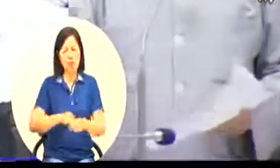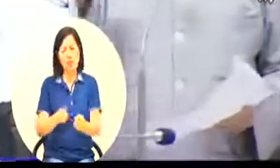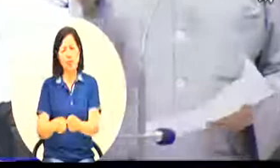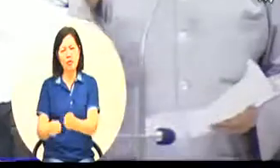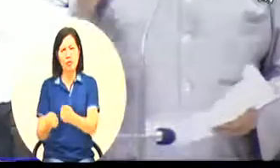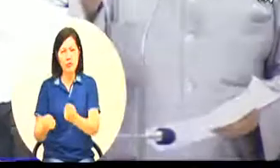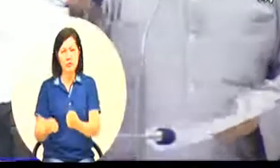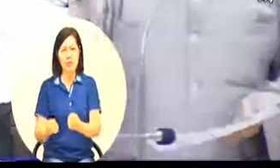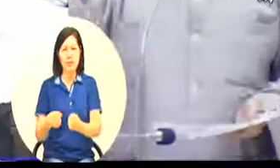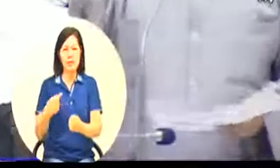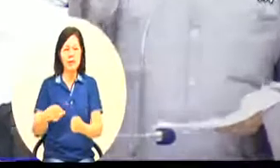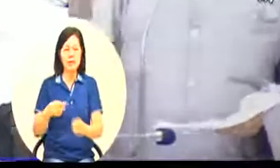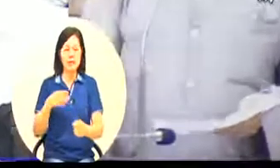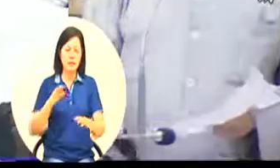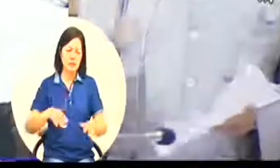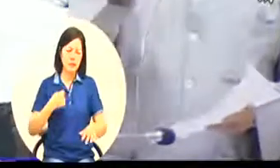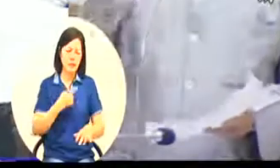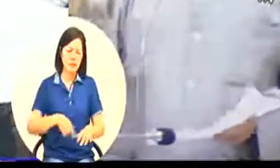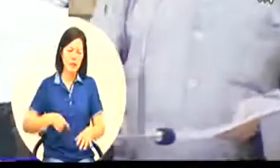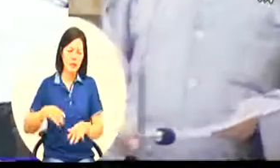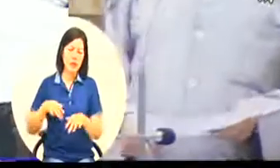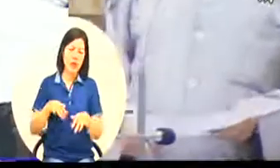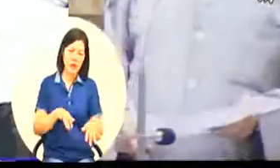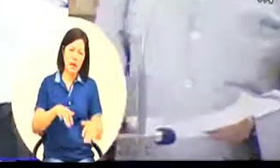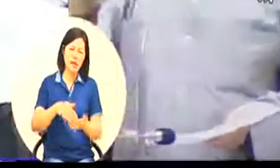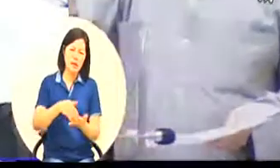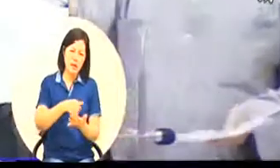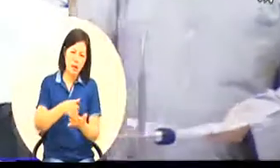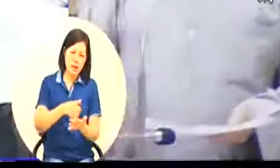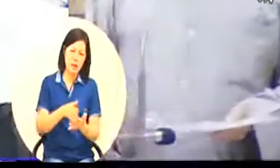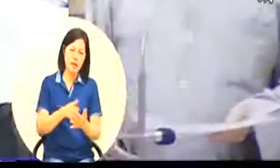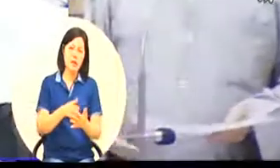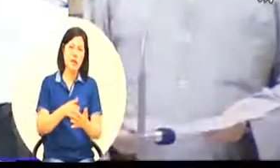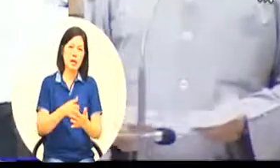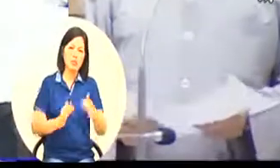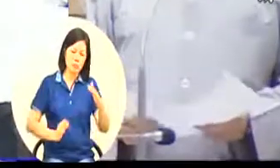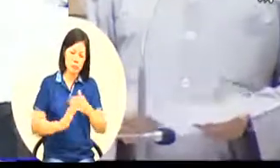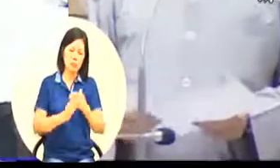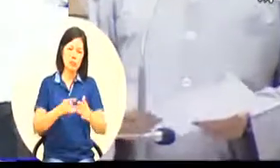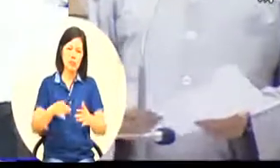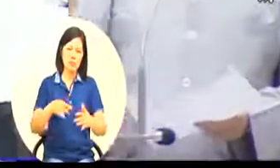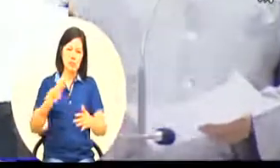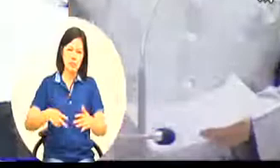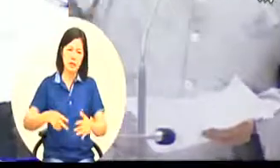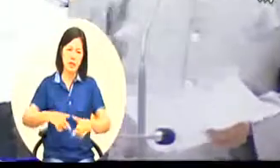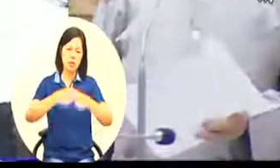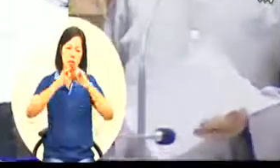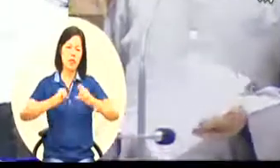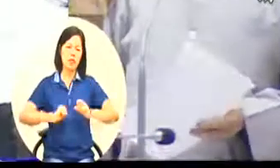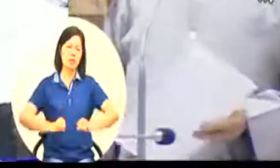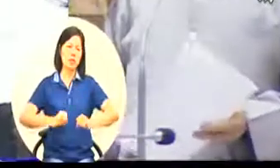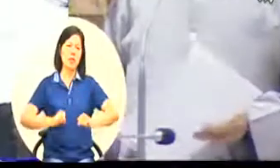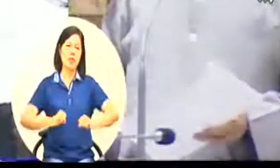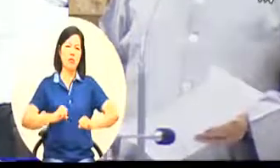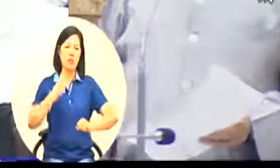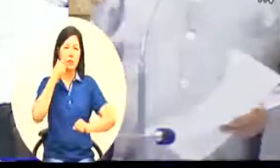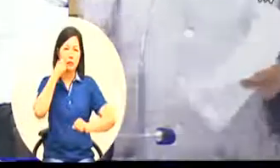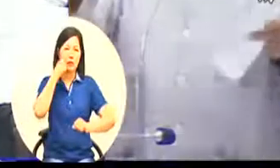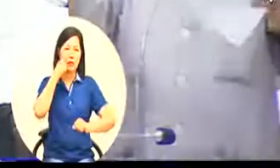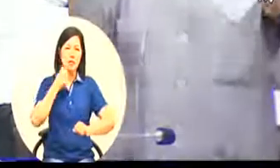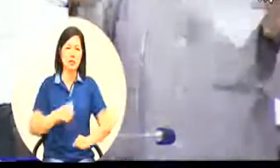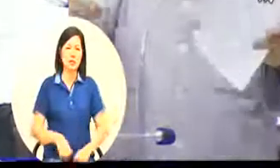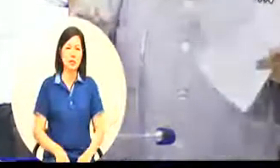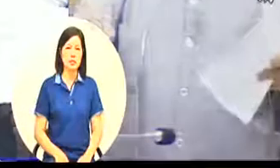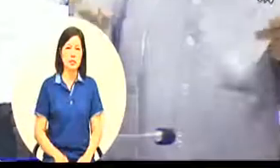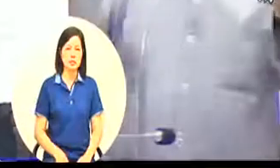是。残烈烧到德国尾真崩啊呢，无法度通阁较好啊啦，火车行到家人真崩啊啦，伊